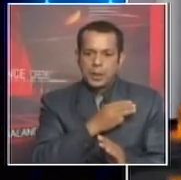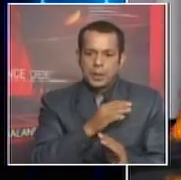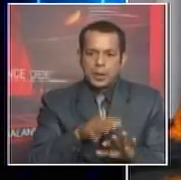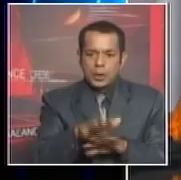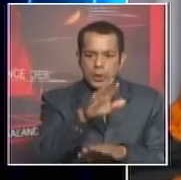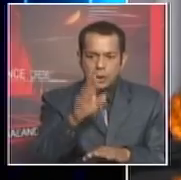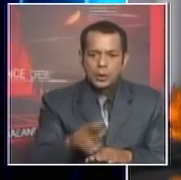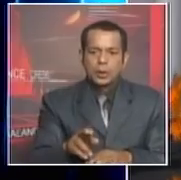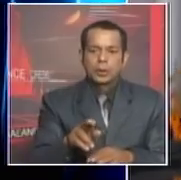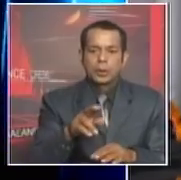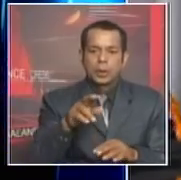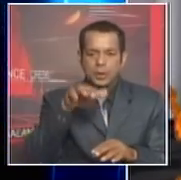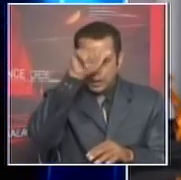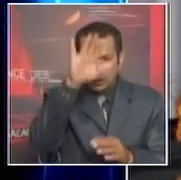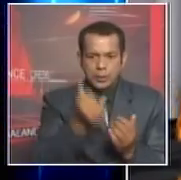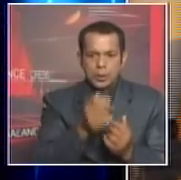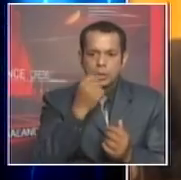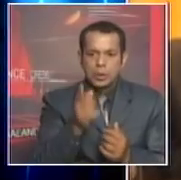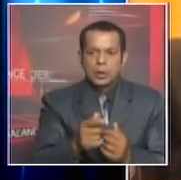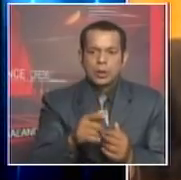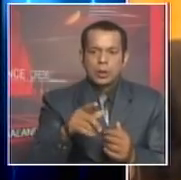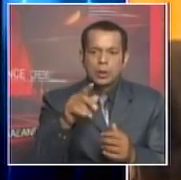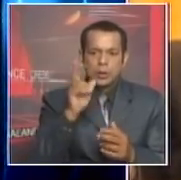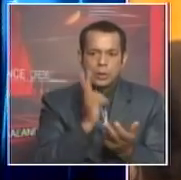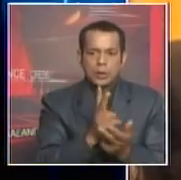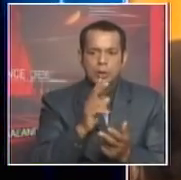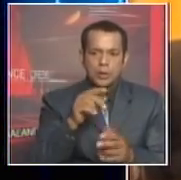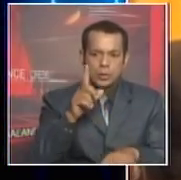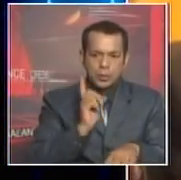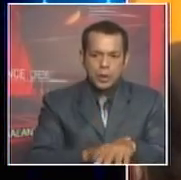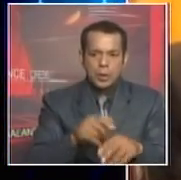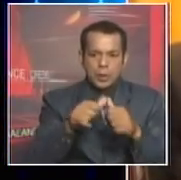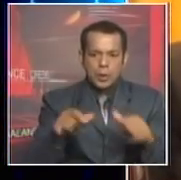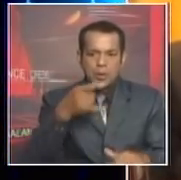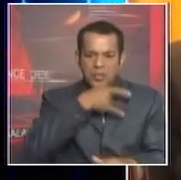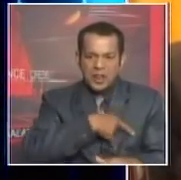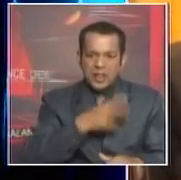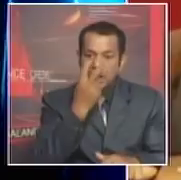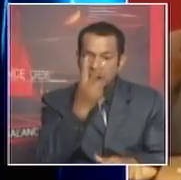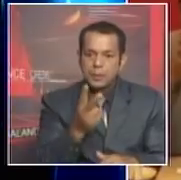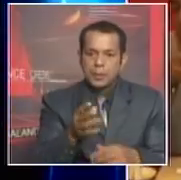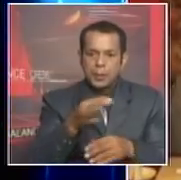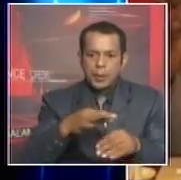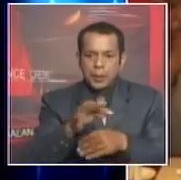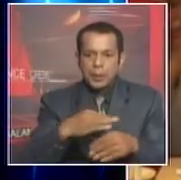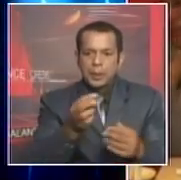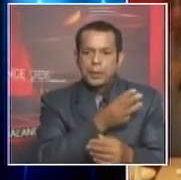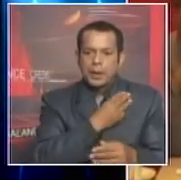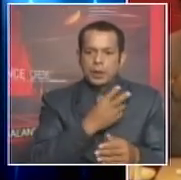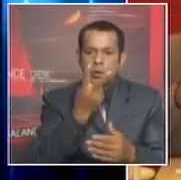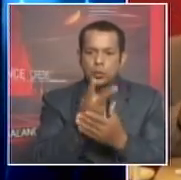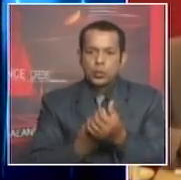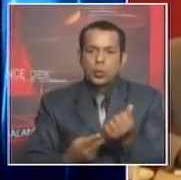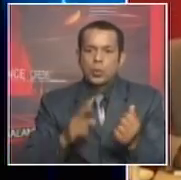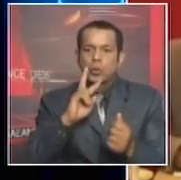र सेजनले गरेको अन्तर्क्रियामा गभर्नर नेपालले समय अनुकूलको फाइदा हेरेर व्यवसायी र ब्याङ्कर्सले दोहोरो